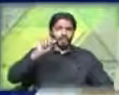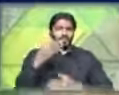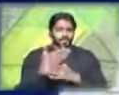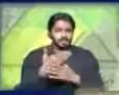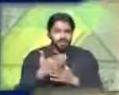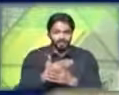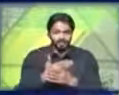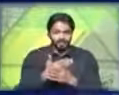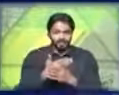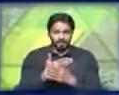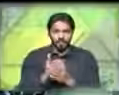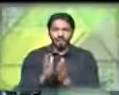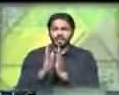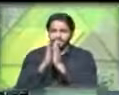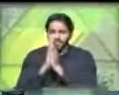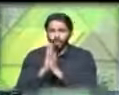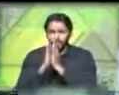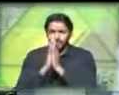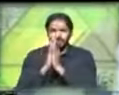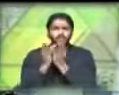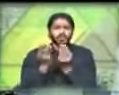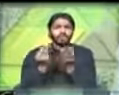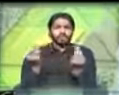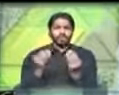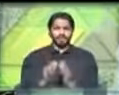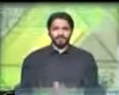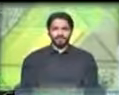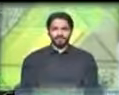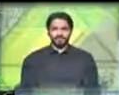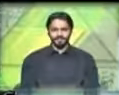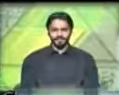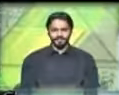كثير الأوبة والتوبة. نعم، سليم.